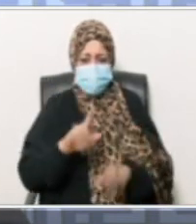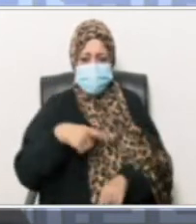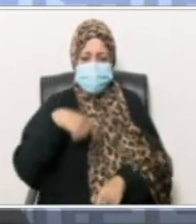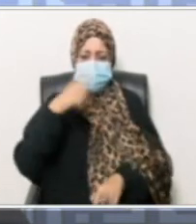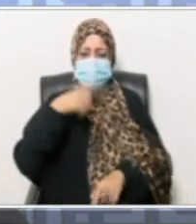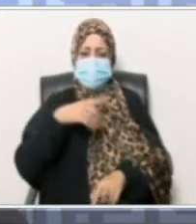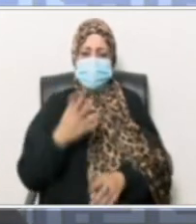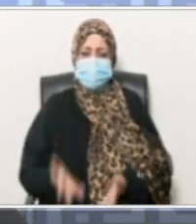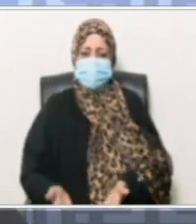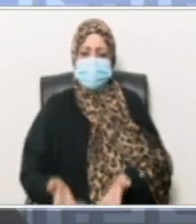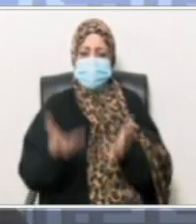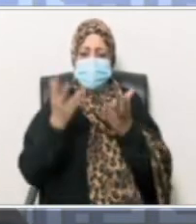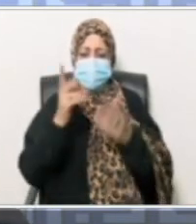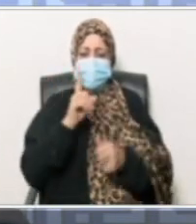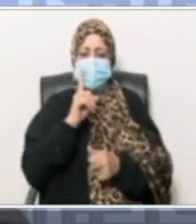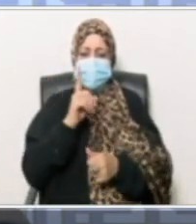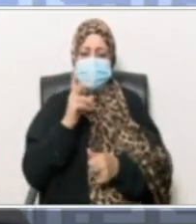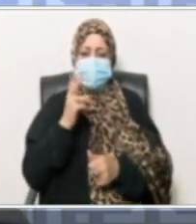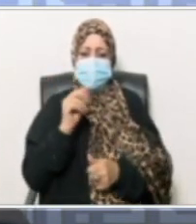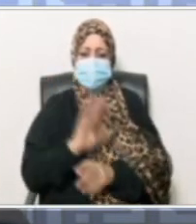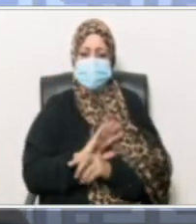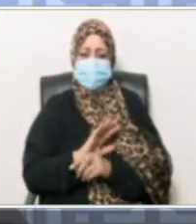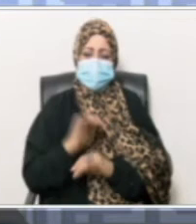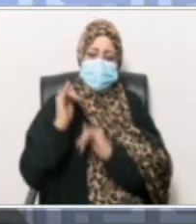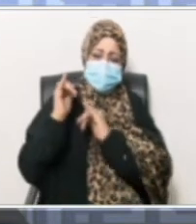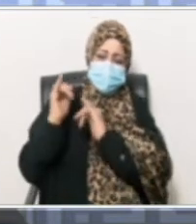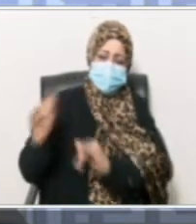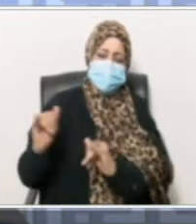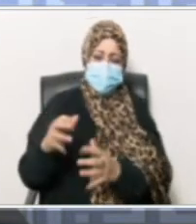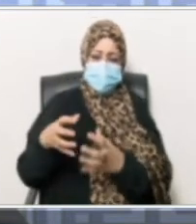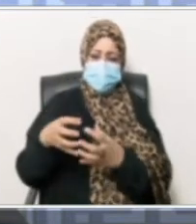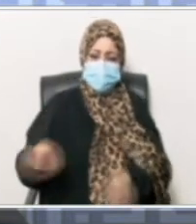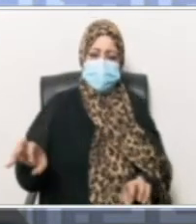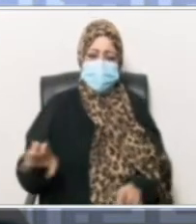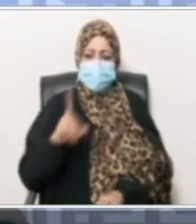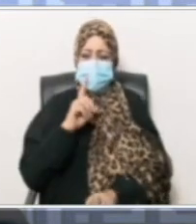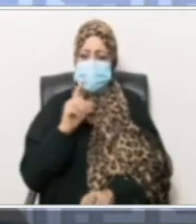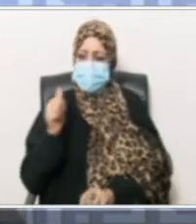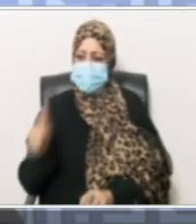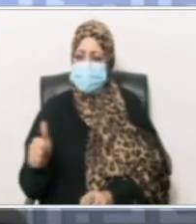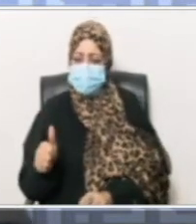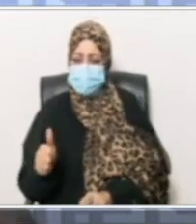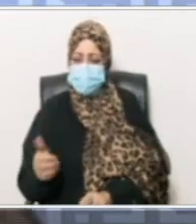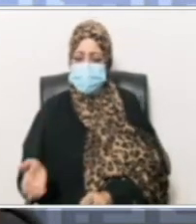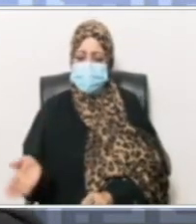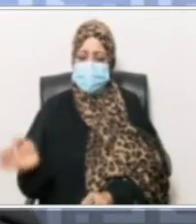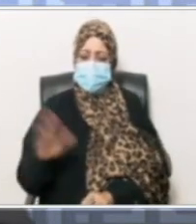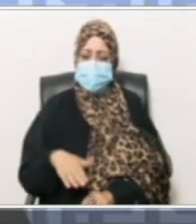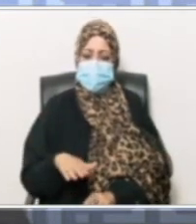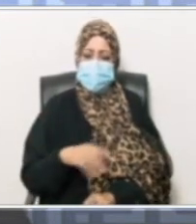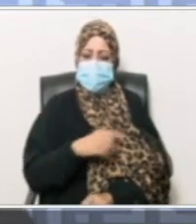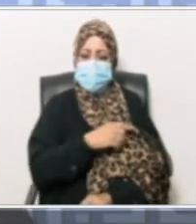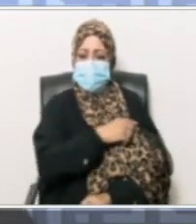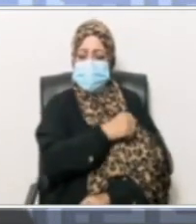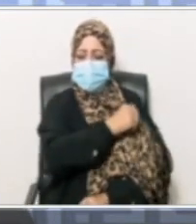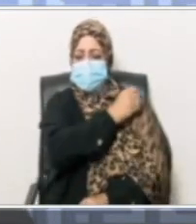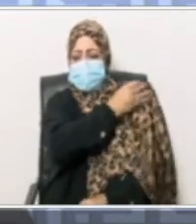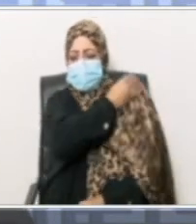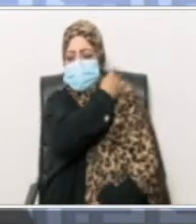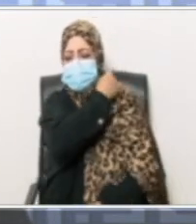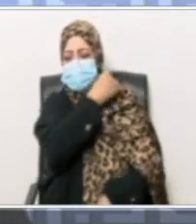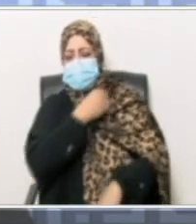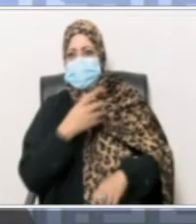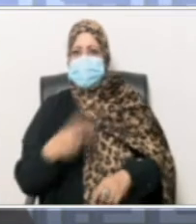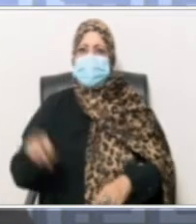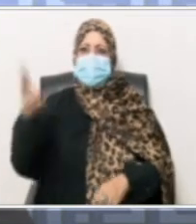نافريننا ومقاطعيننا، واحتمال يدخل في البورزات للشقة ويخطى في باب أمه ما يعطيهاش تاكل، وتوى